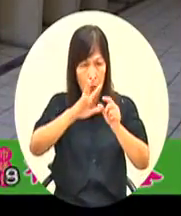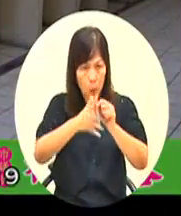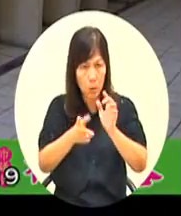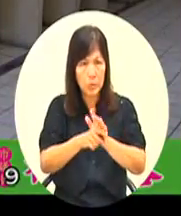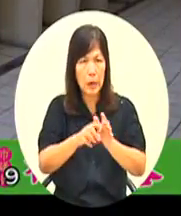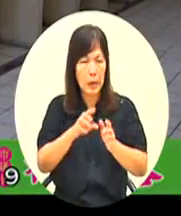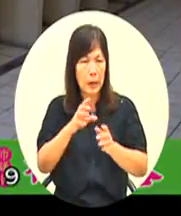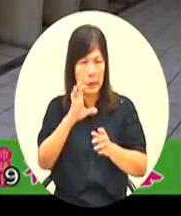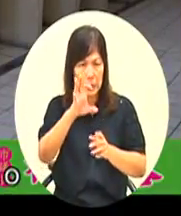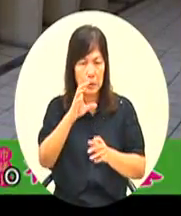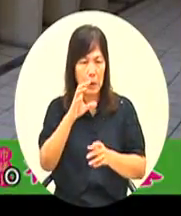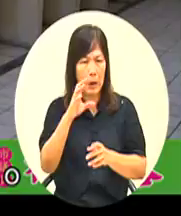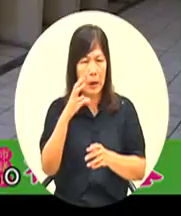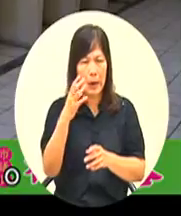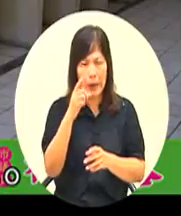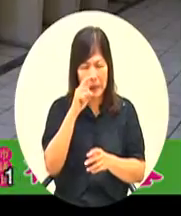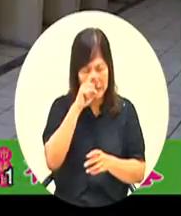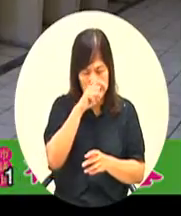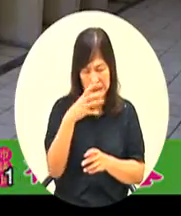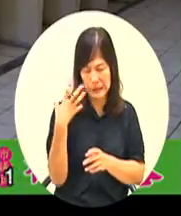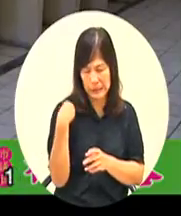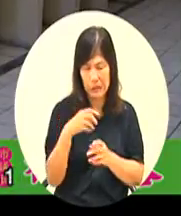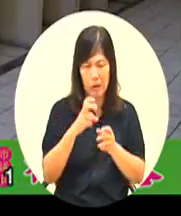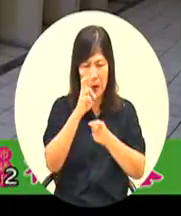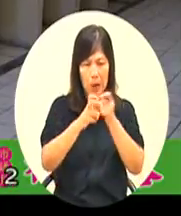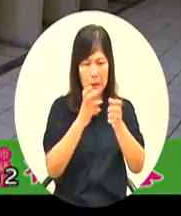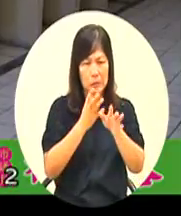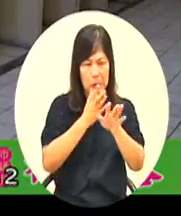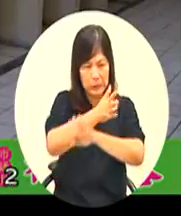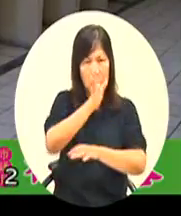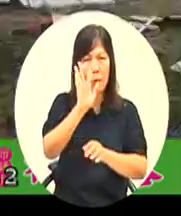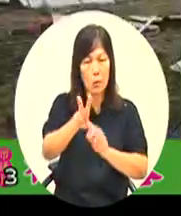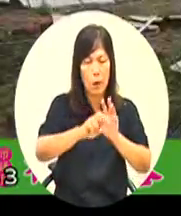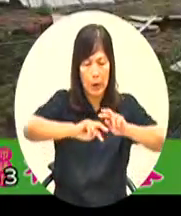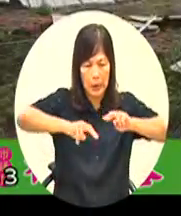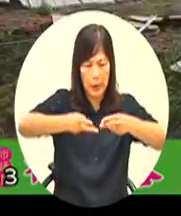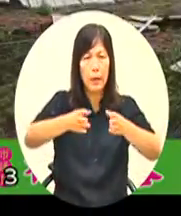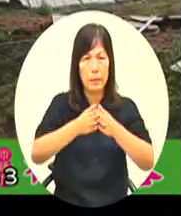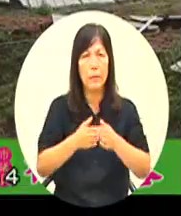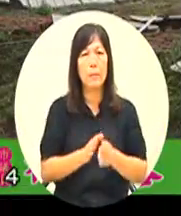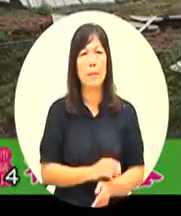所，嘛已经超过20年哈，它也需要整修